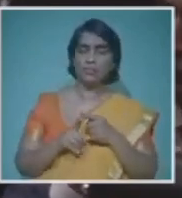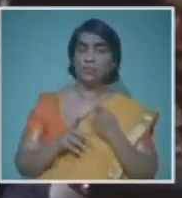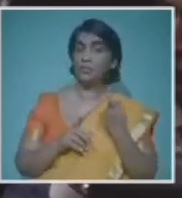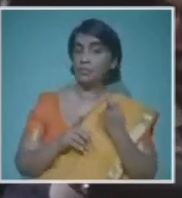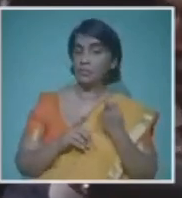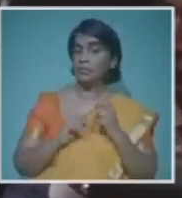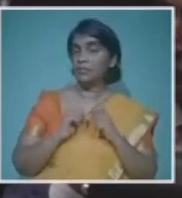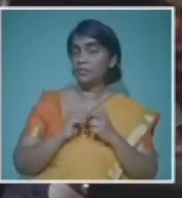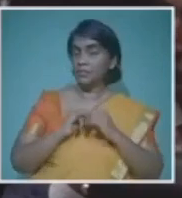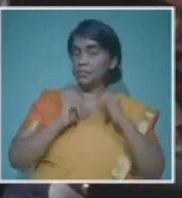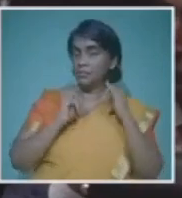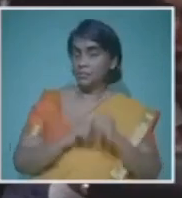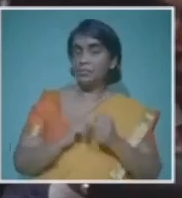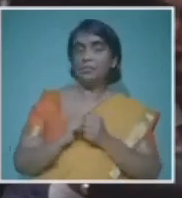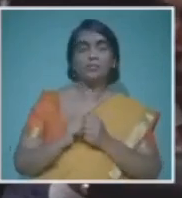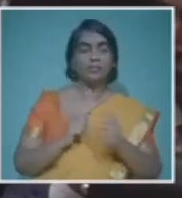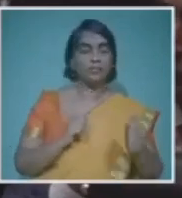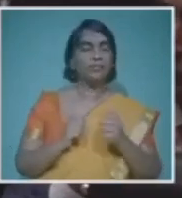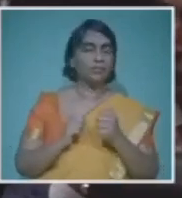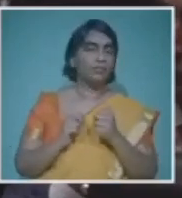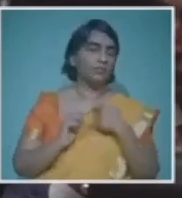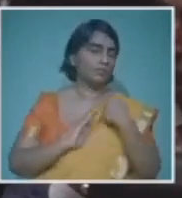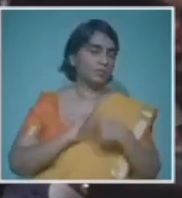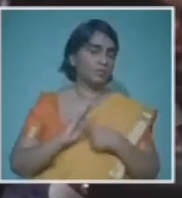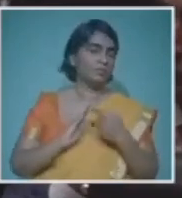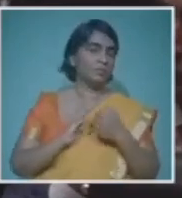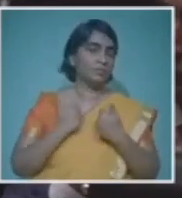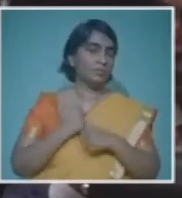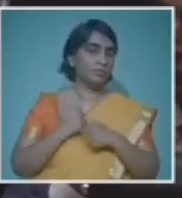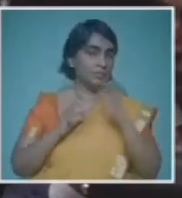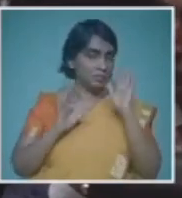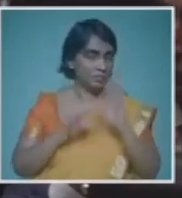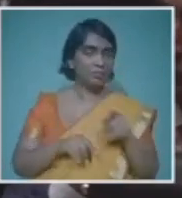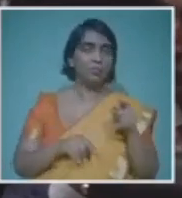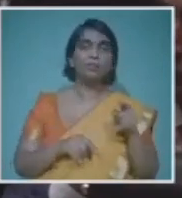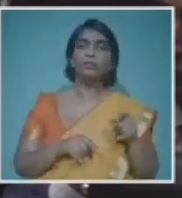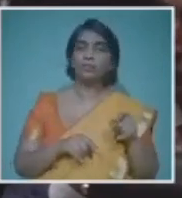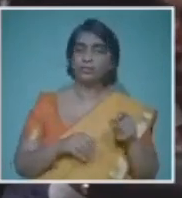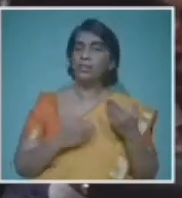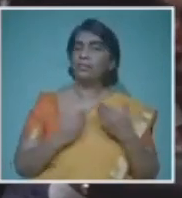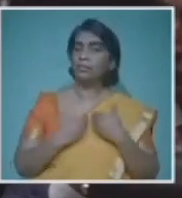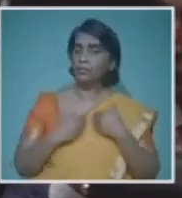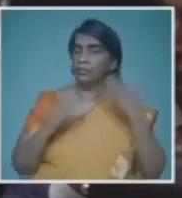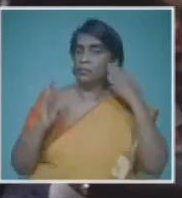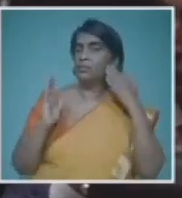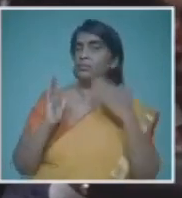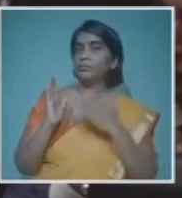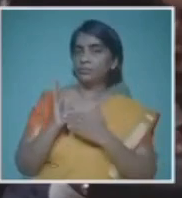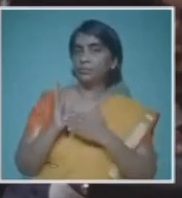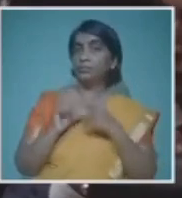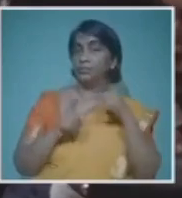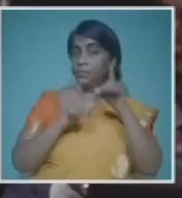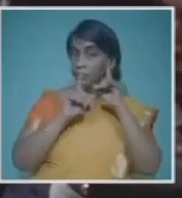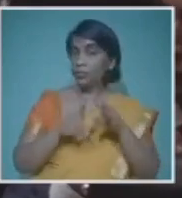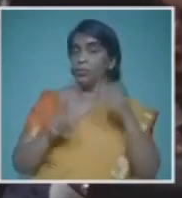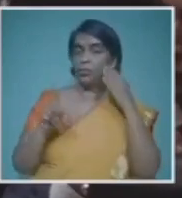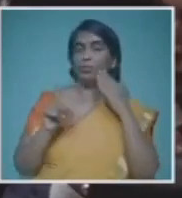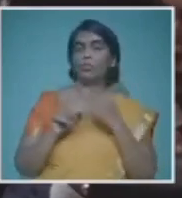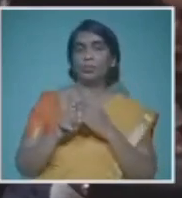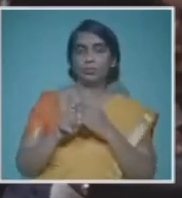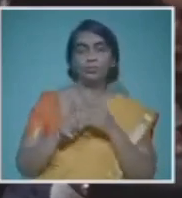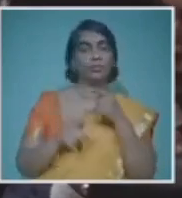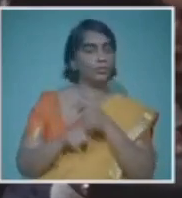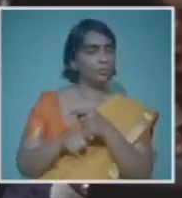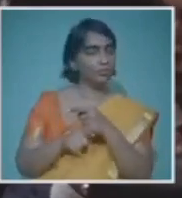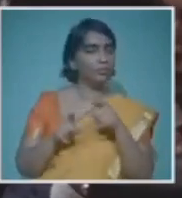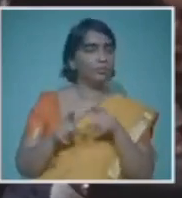ආර්ථික අපරාධ සිද්ධ වෙන්න පුළුවන් තත්ත්වයක් රටේ නිර්මාණය වෙලා තියෙනවා. අපි අවධානය යොමු කරන්න ඕනට ඒ පිළිබඳව දැන්